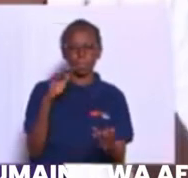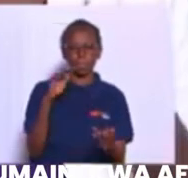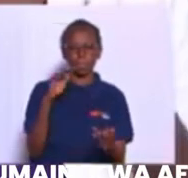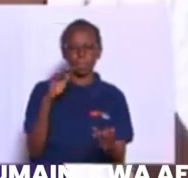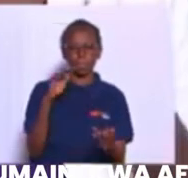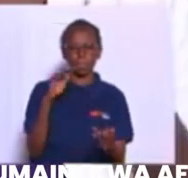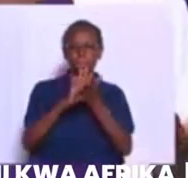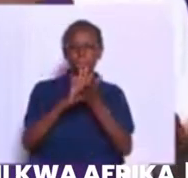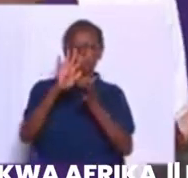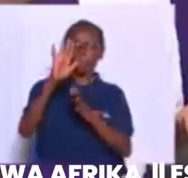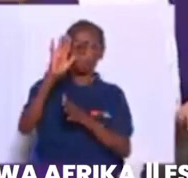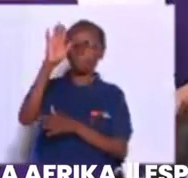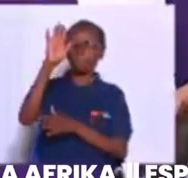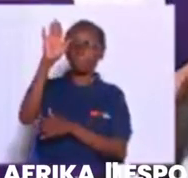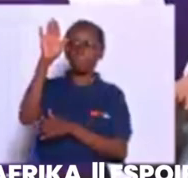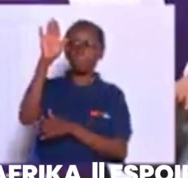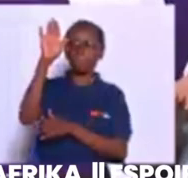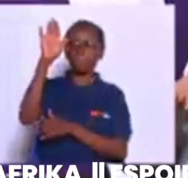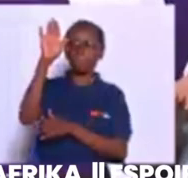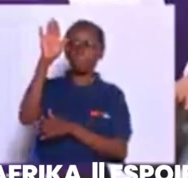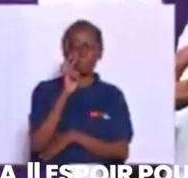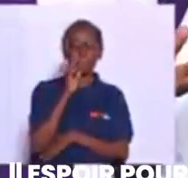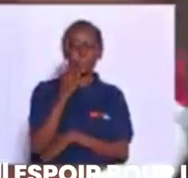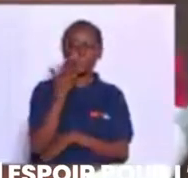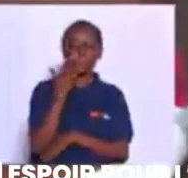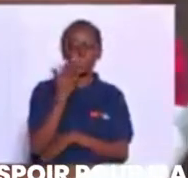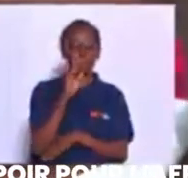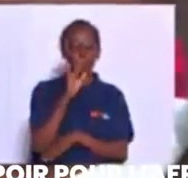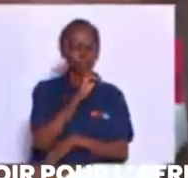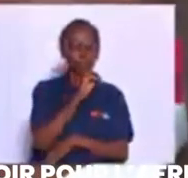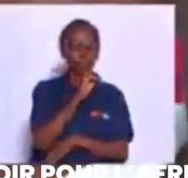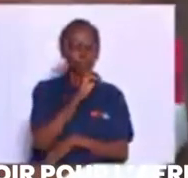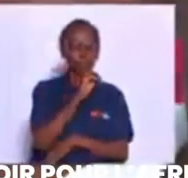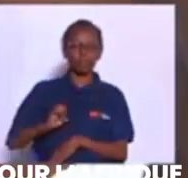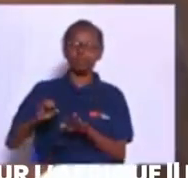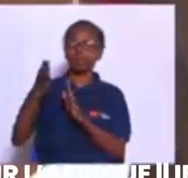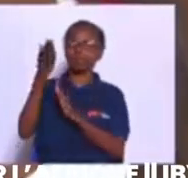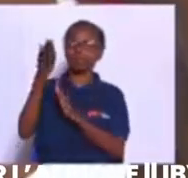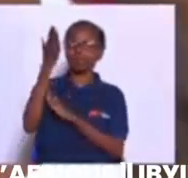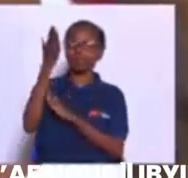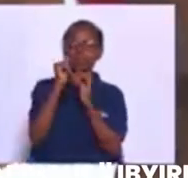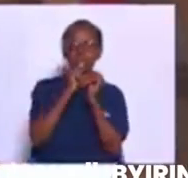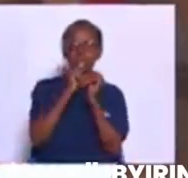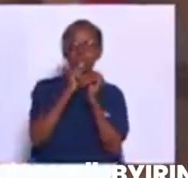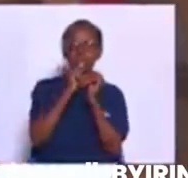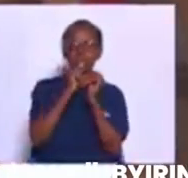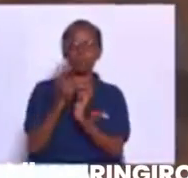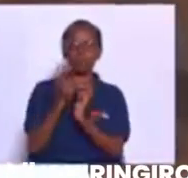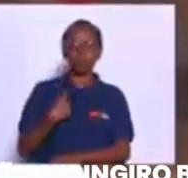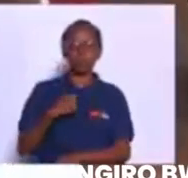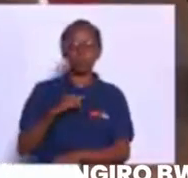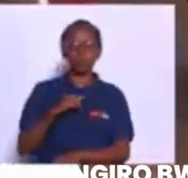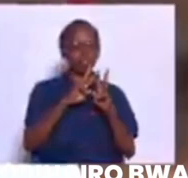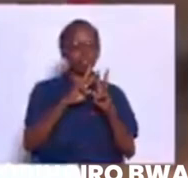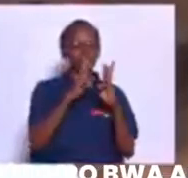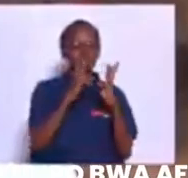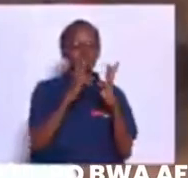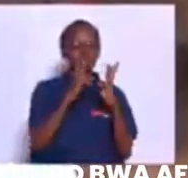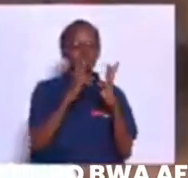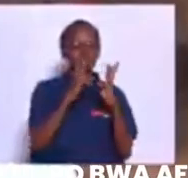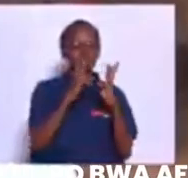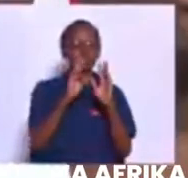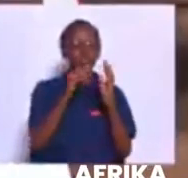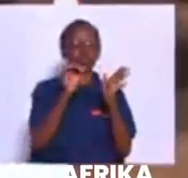Utukufu wake tukauona. Kimangali Mungu pamoja nasi, ulimwengu